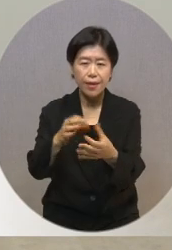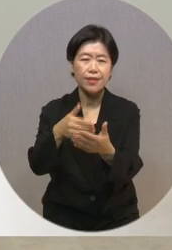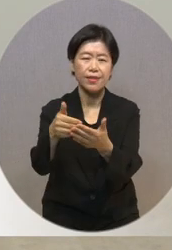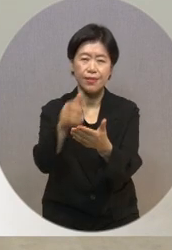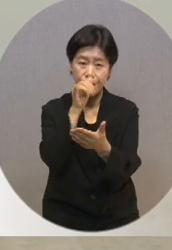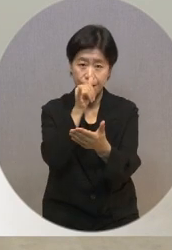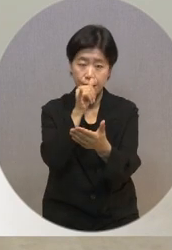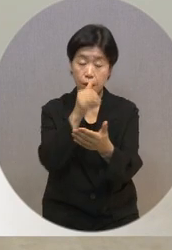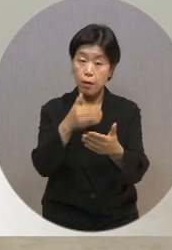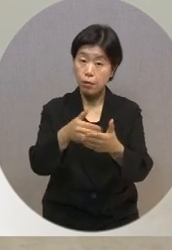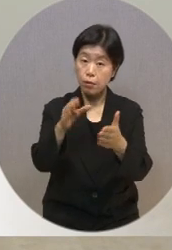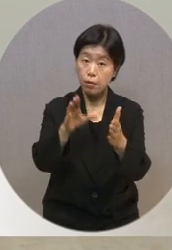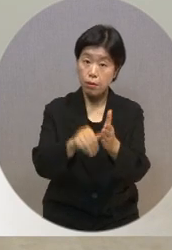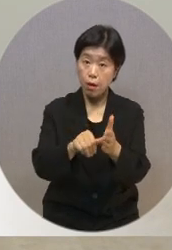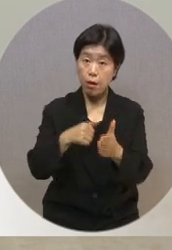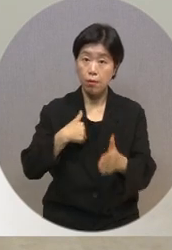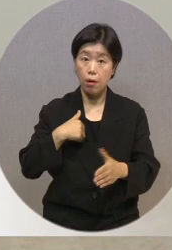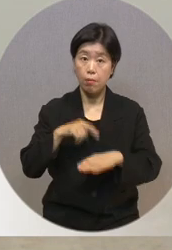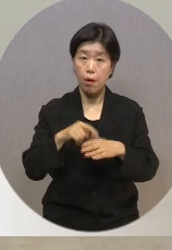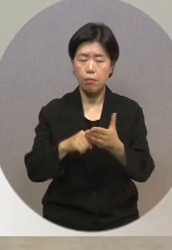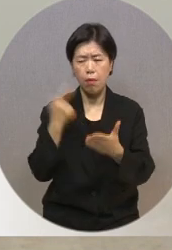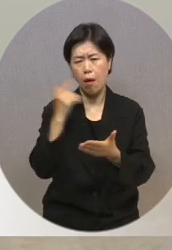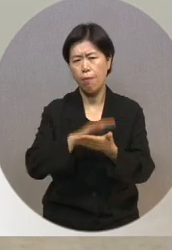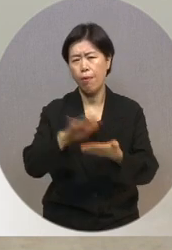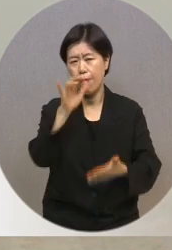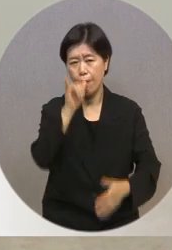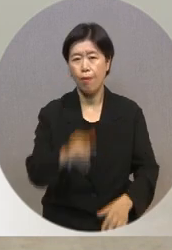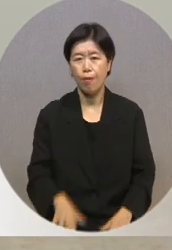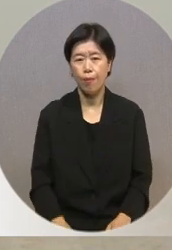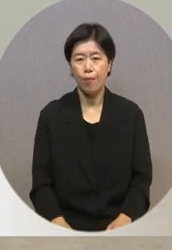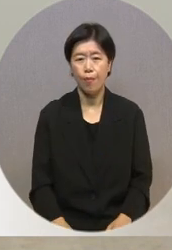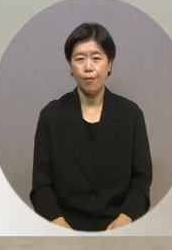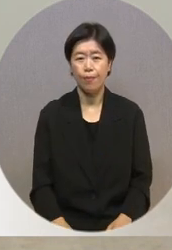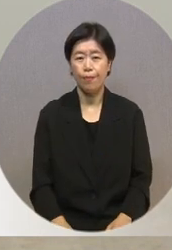그리다 보니까 자기 정화가 돼가지고